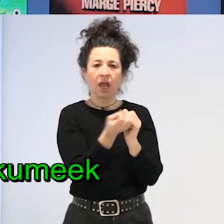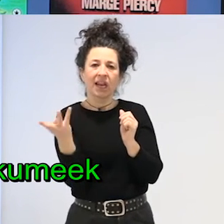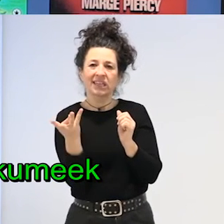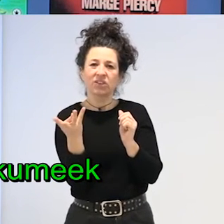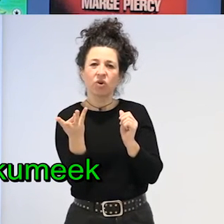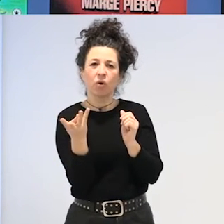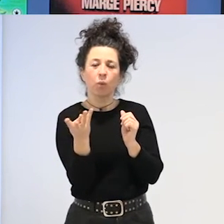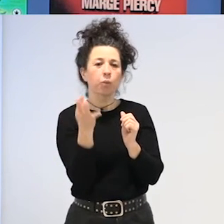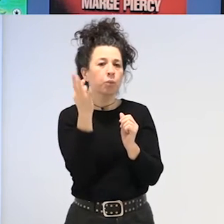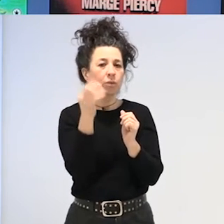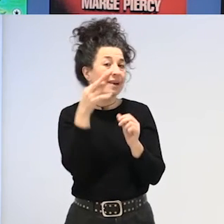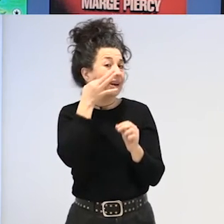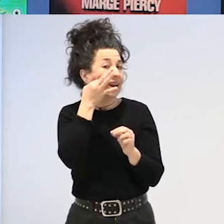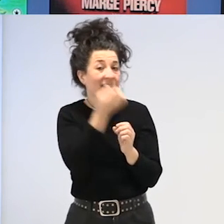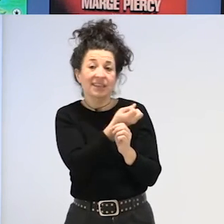beste errealitateetan.